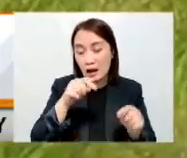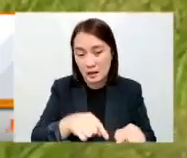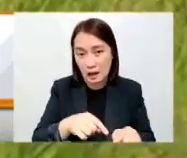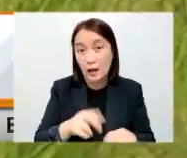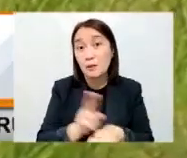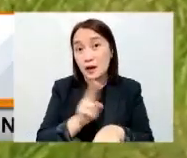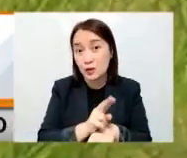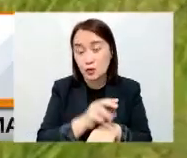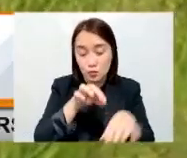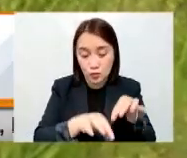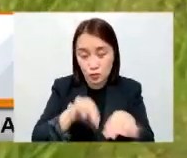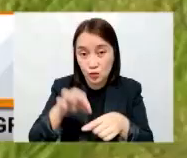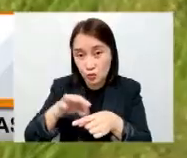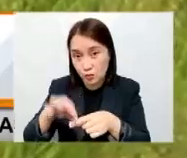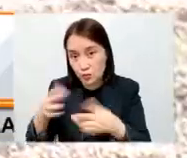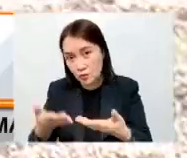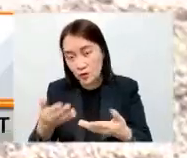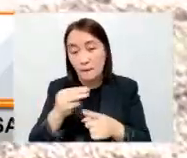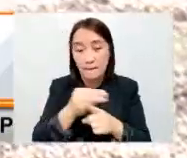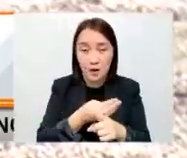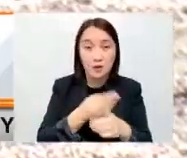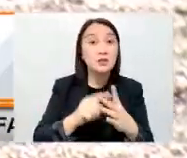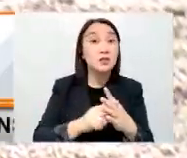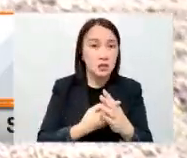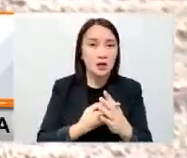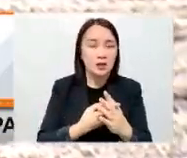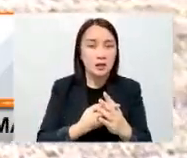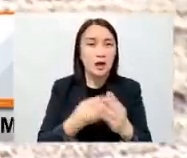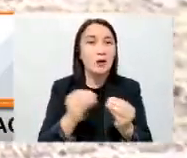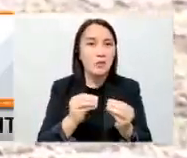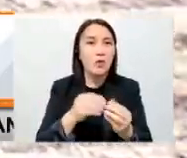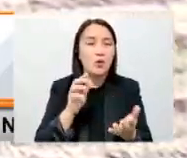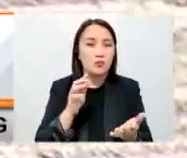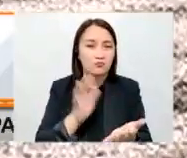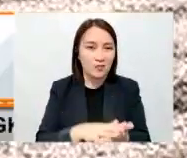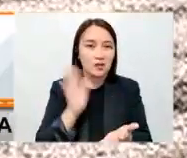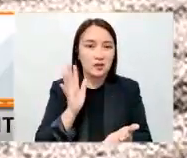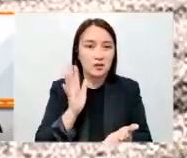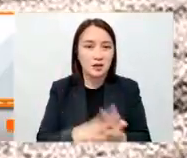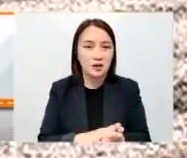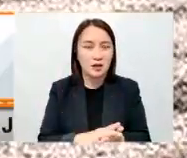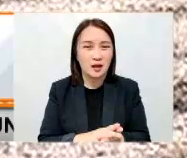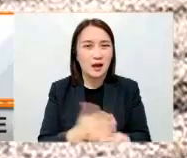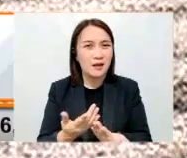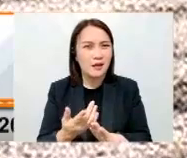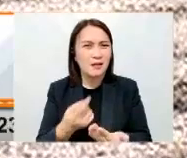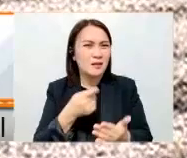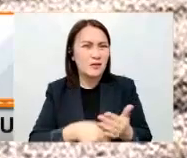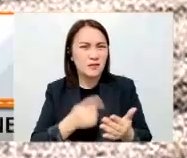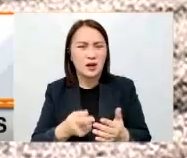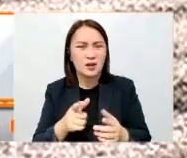lalo't Marso pa nagsimulang tumaas ang presyo. Binatikos din nila ang rice tarification law na wala raw aksyon para sa mga